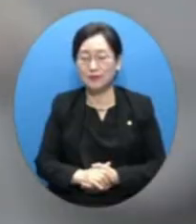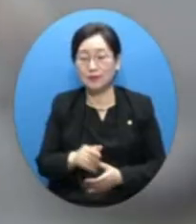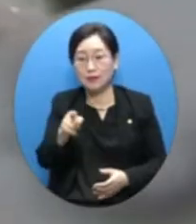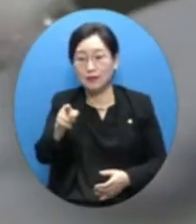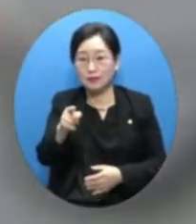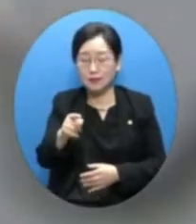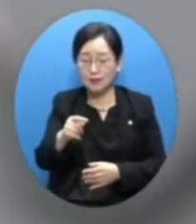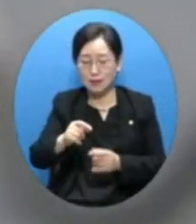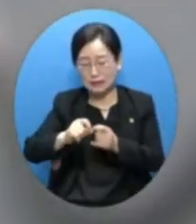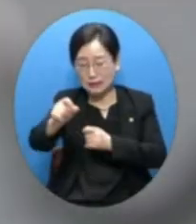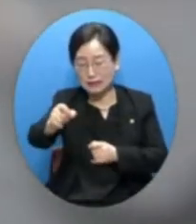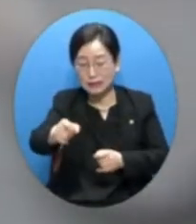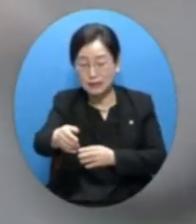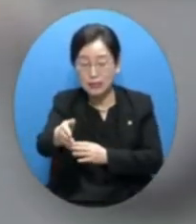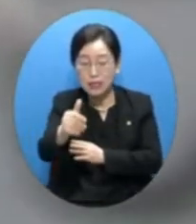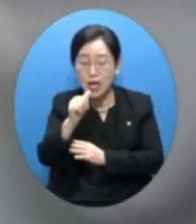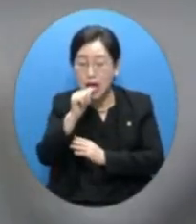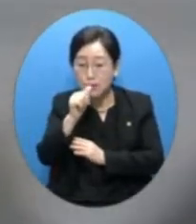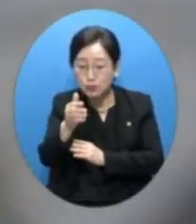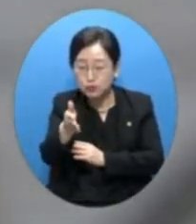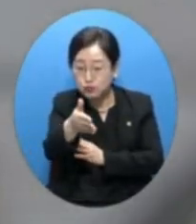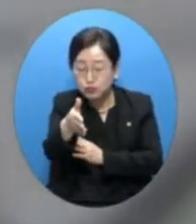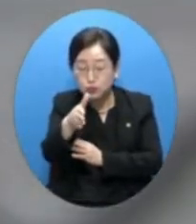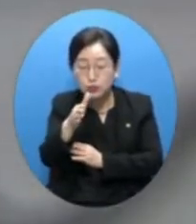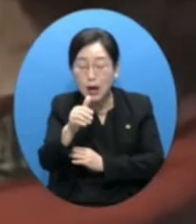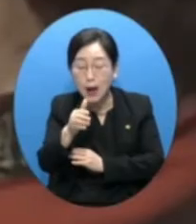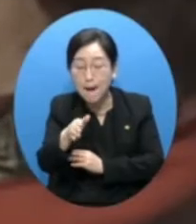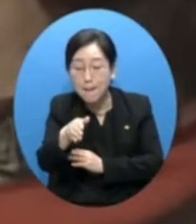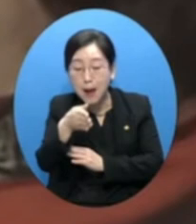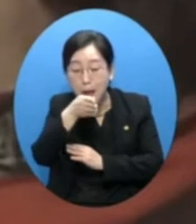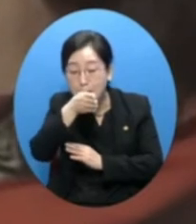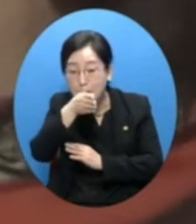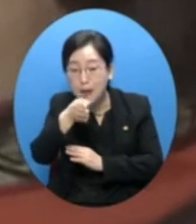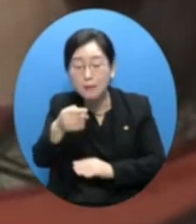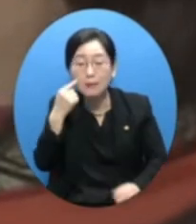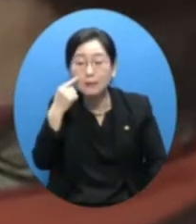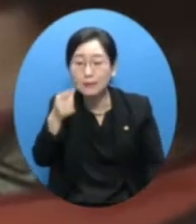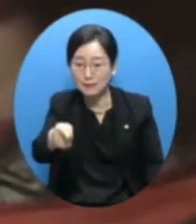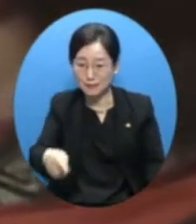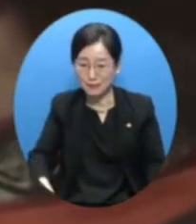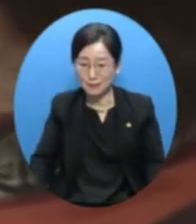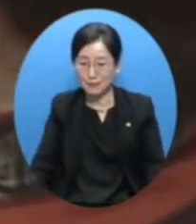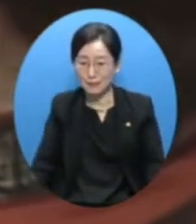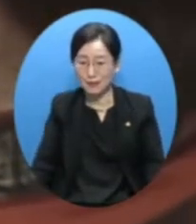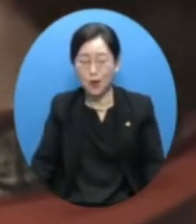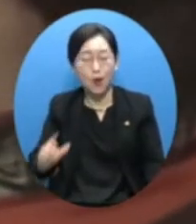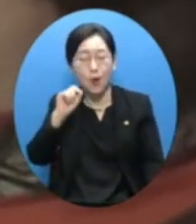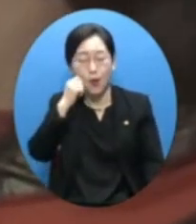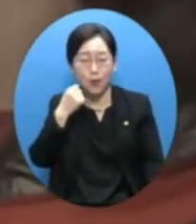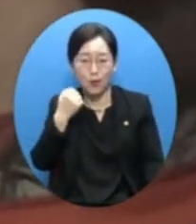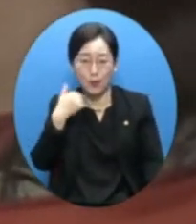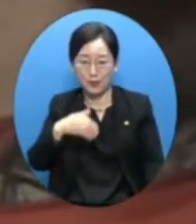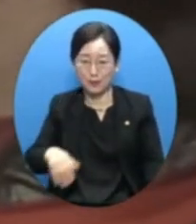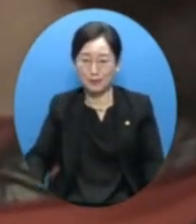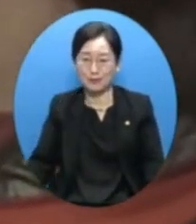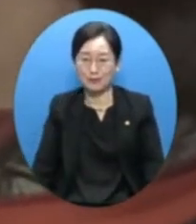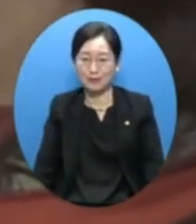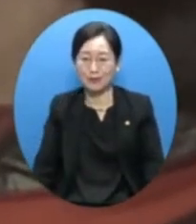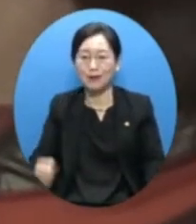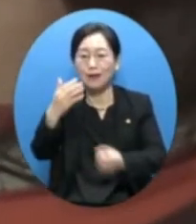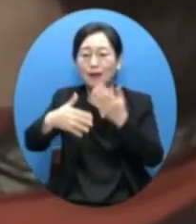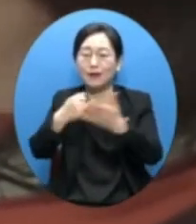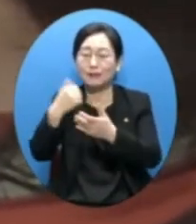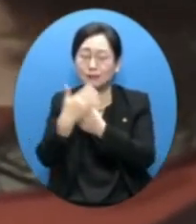저 긴 붓을 입에 물고 이렇게 그림 그리는 게 쉽지 않습니다. 여러분 한번 집 앞에서 한번 해보세요. 그거 보통 일이 아닙니다. 하나님의